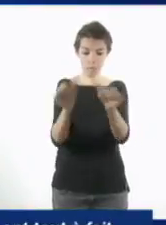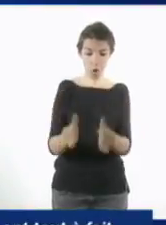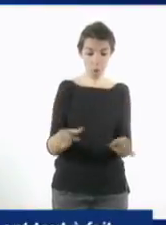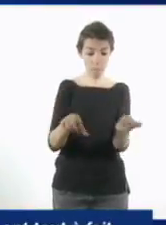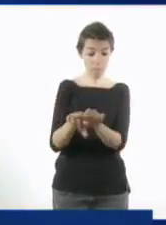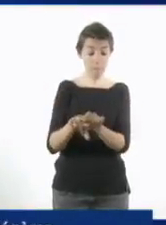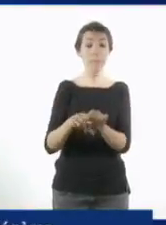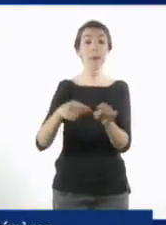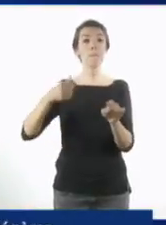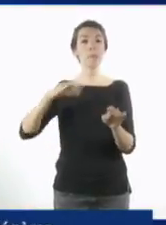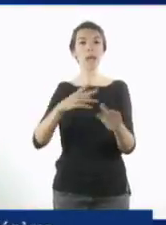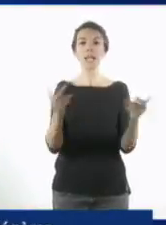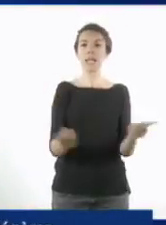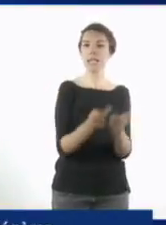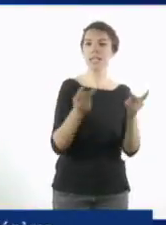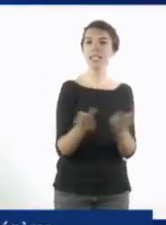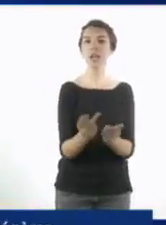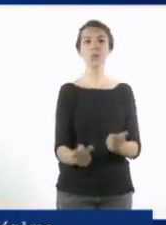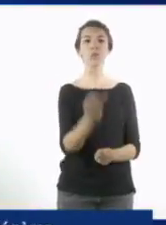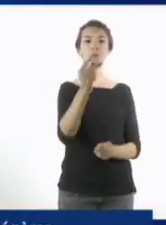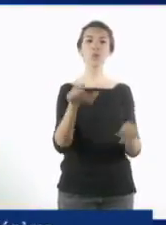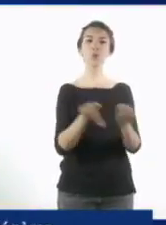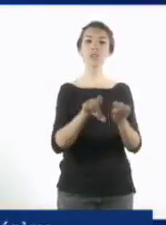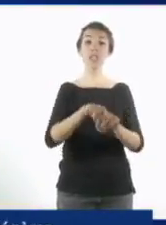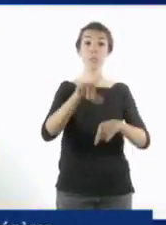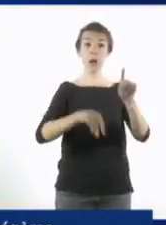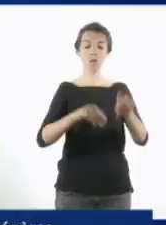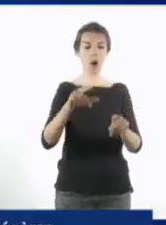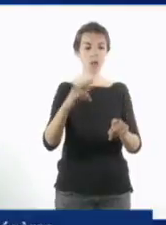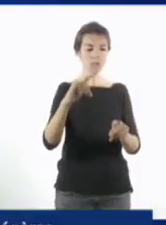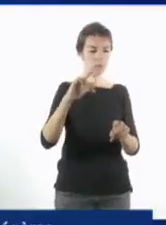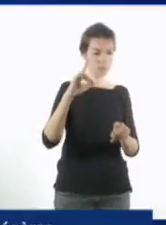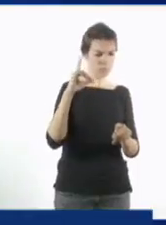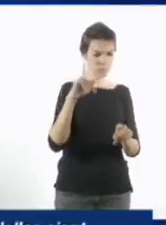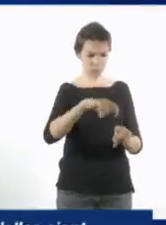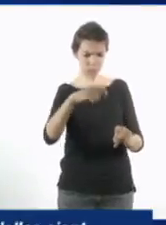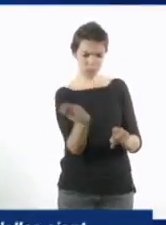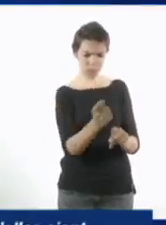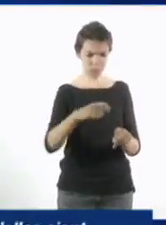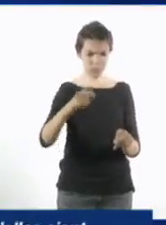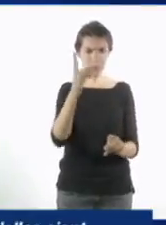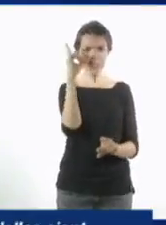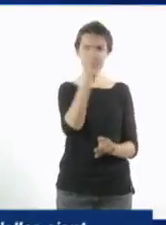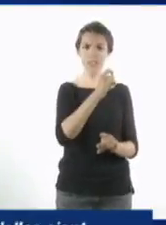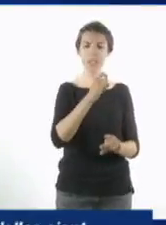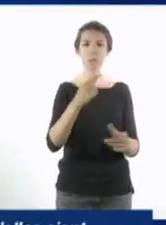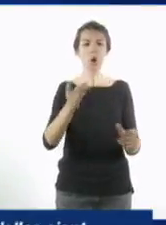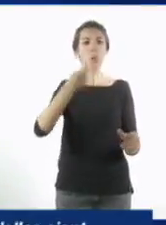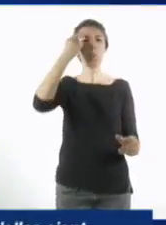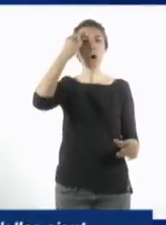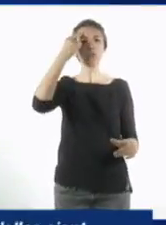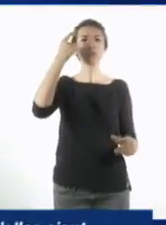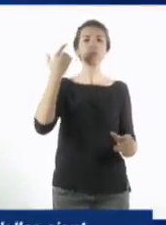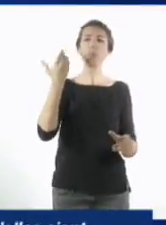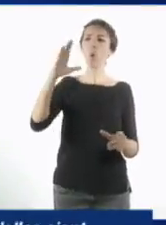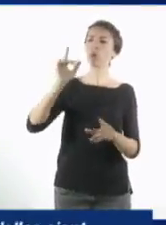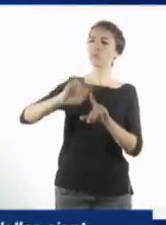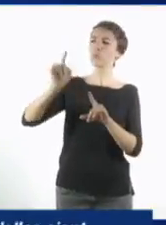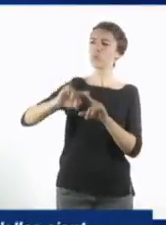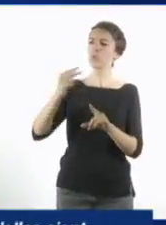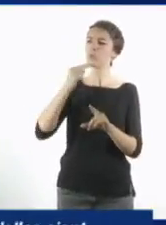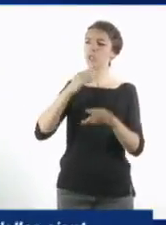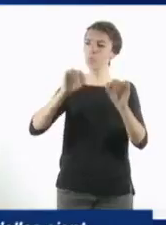précédentes, mais elles sont beaucoup plus légères, elles sont quelquefois très difficiles à manipuler, et on ne peut même pas penser qu'elles aient pu servir à quoi